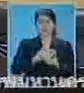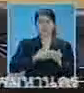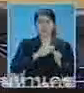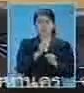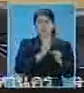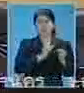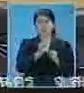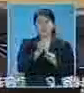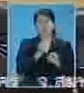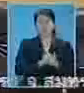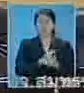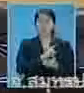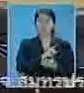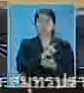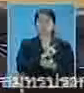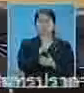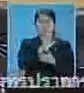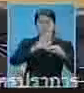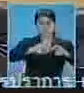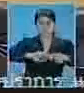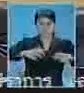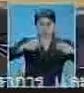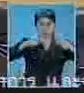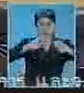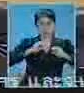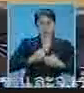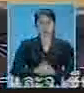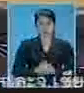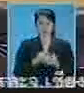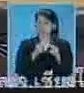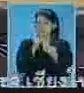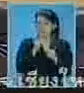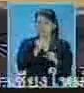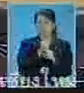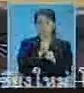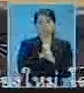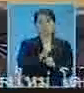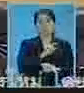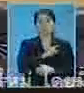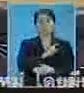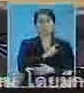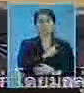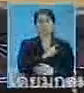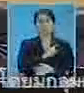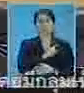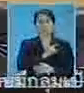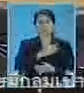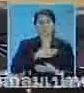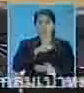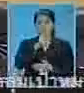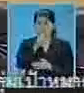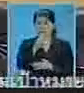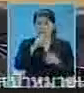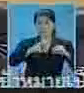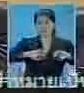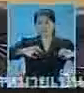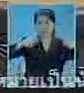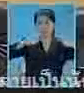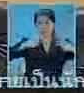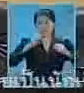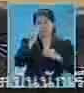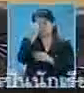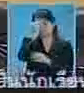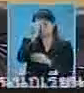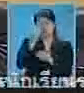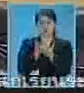ภารกิจภาระหน้าที่ของทางรัฐบาลที่เขาปฏิเสธไม่ได้แน่นอนและถามว่ารัฐบาลญี่ปุ่นจะหาเงินจากไห